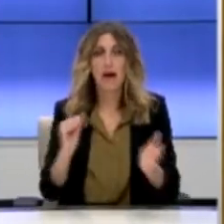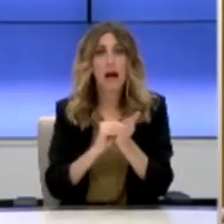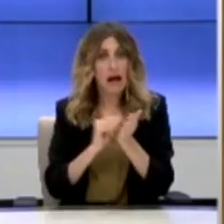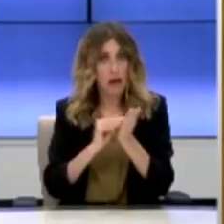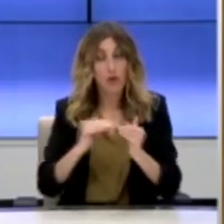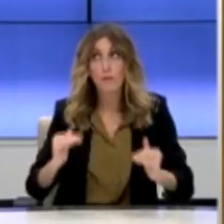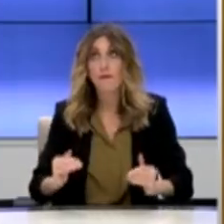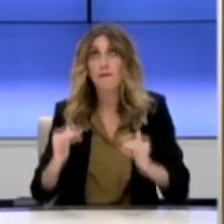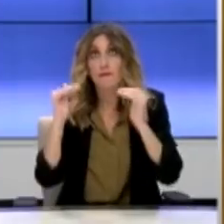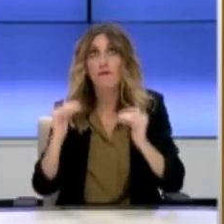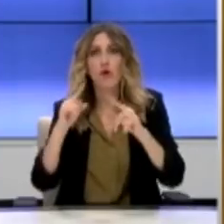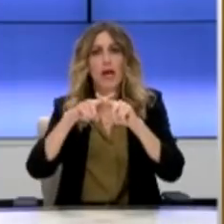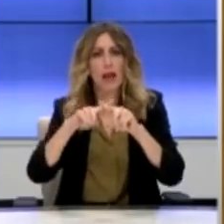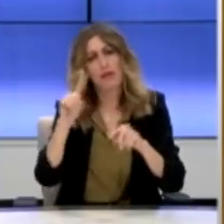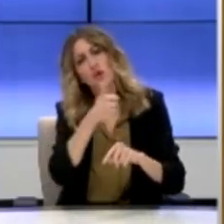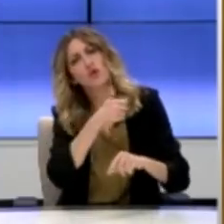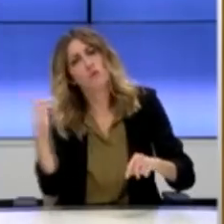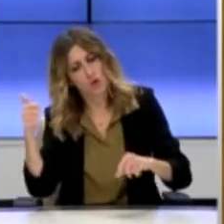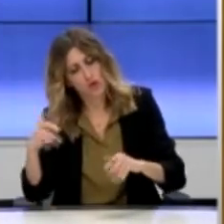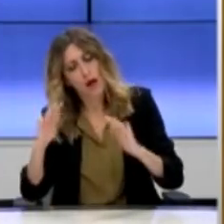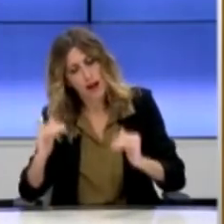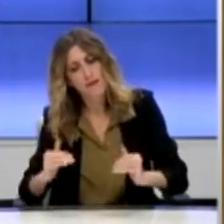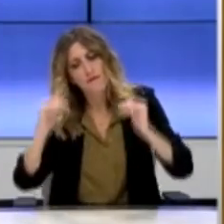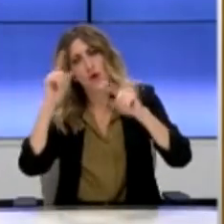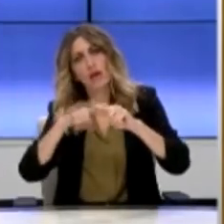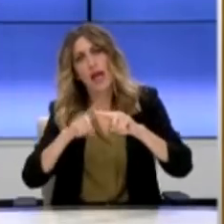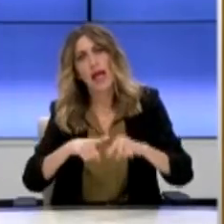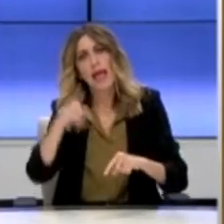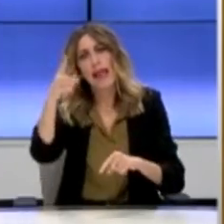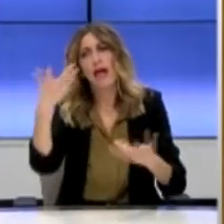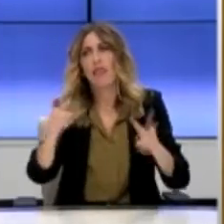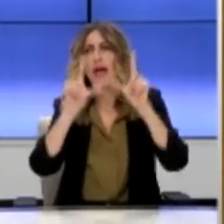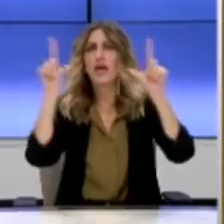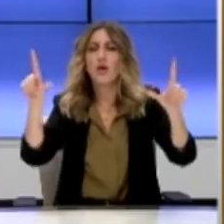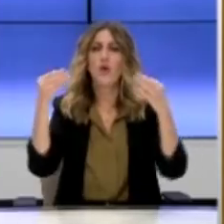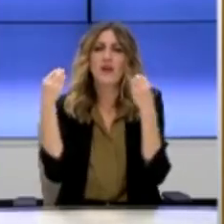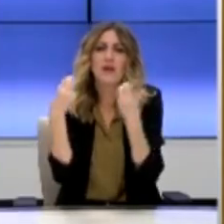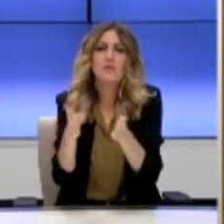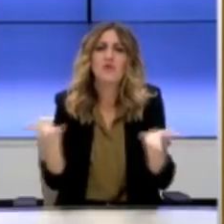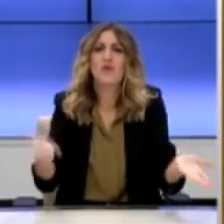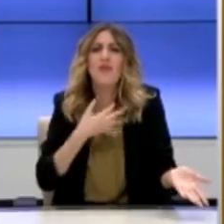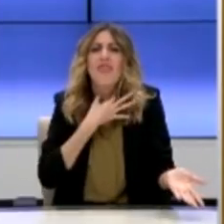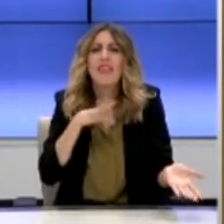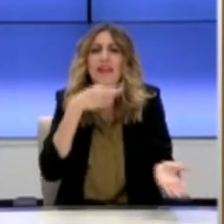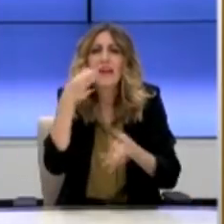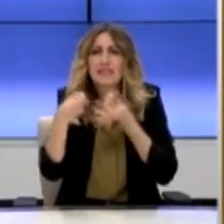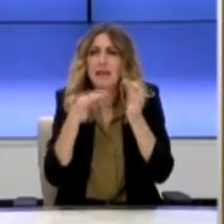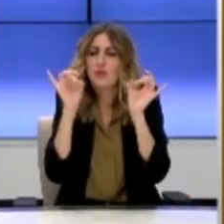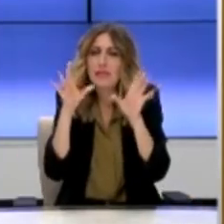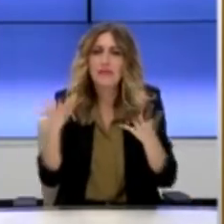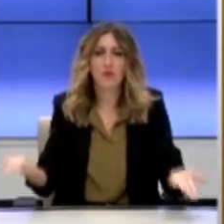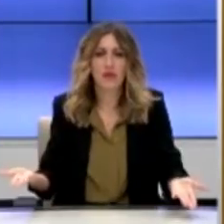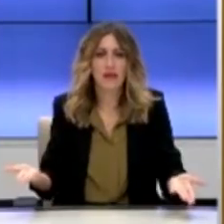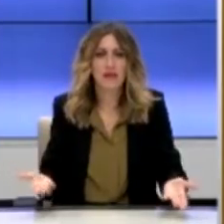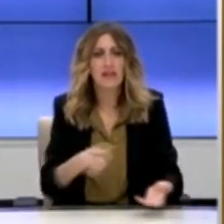και όχι μόνο βέβαια, μιλάει από μόνη της. Σταματήστε λοιπόν να πιπηλάτε αυτή την καραμέλα και